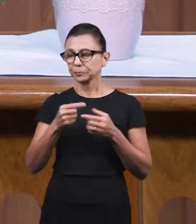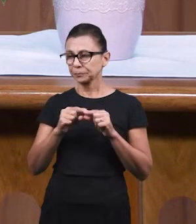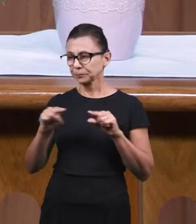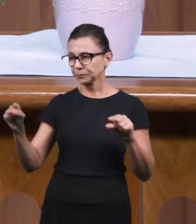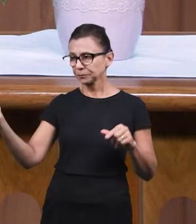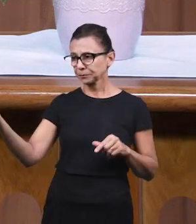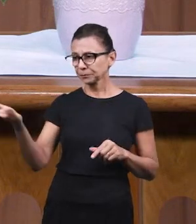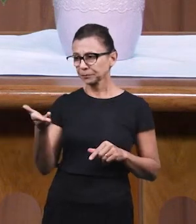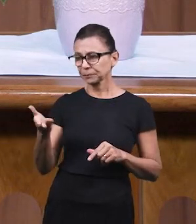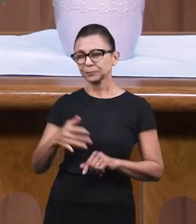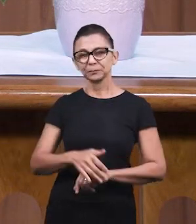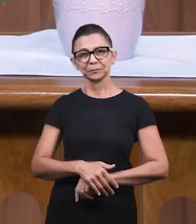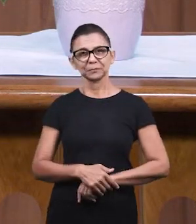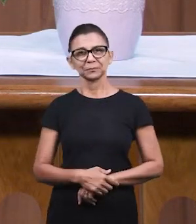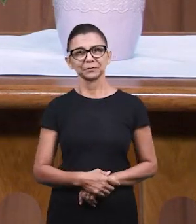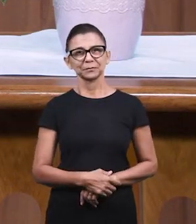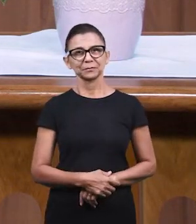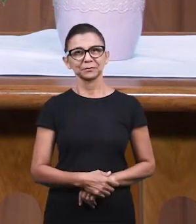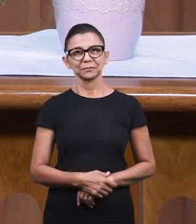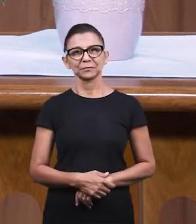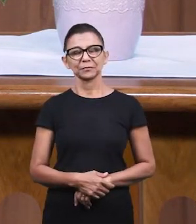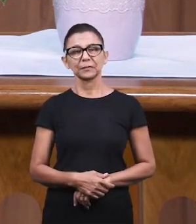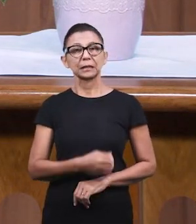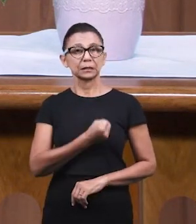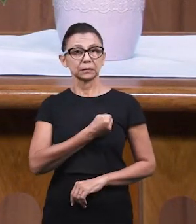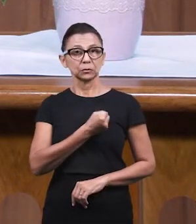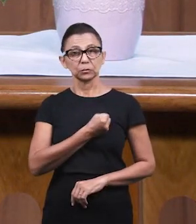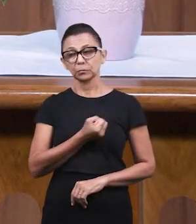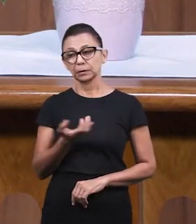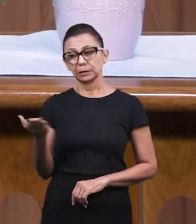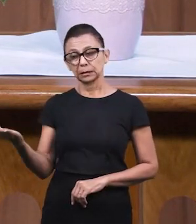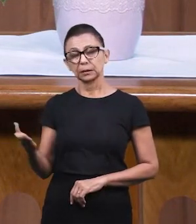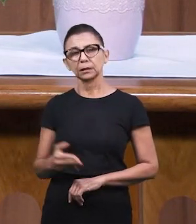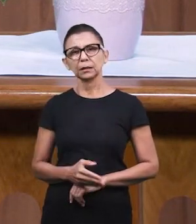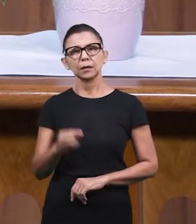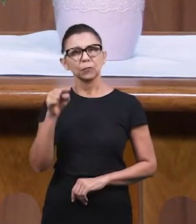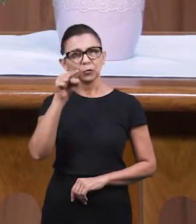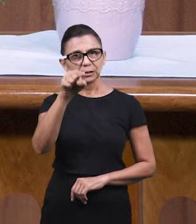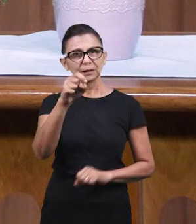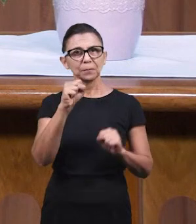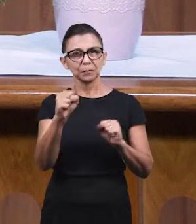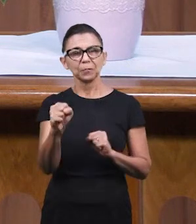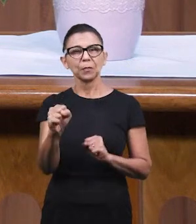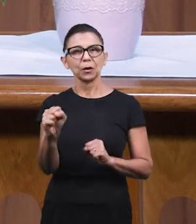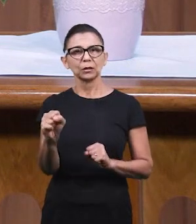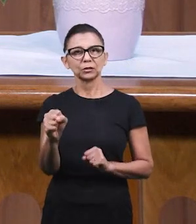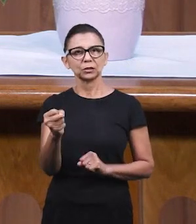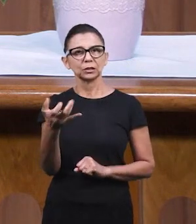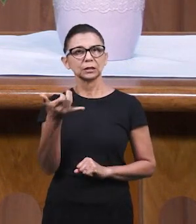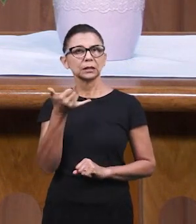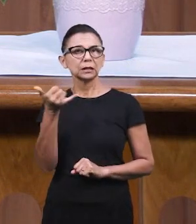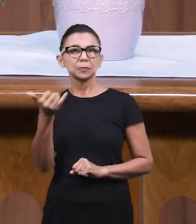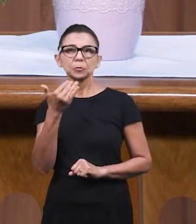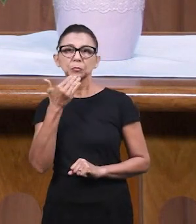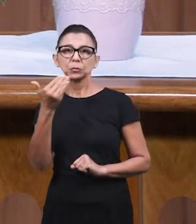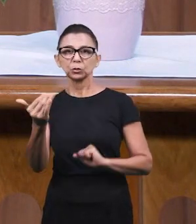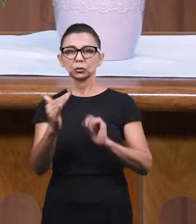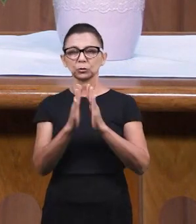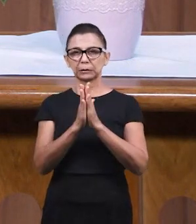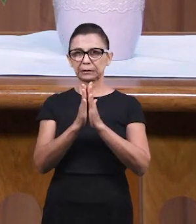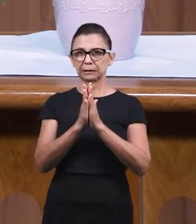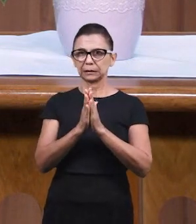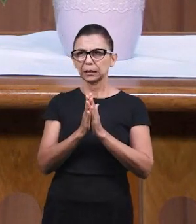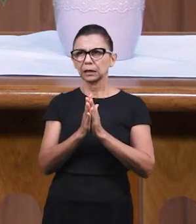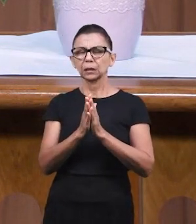на территории Бразилии, у нас есть номер телефона, который находится на экранах. По этому номеру вы можете